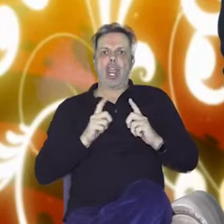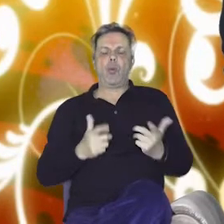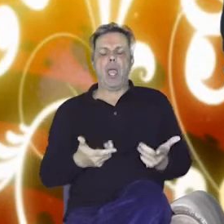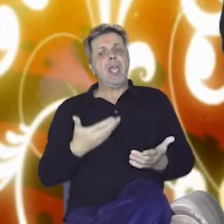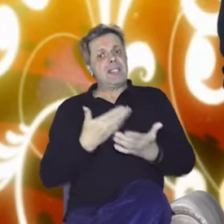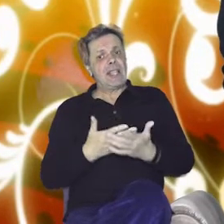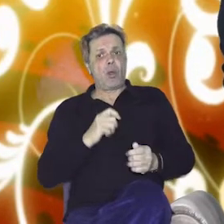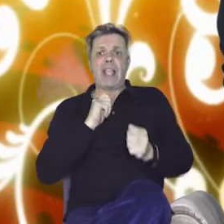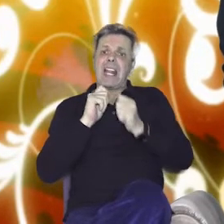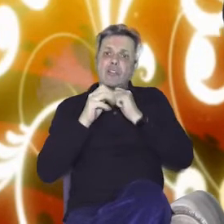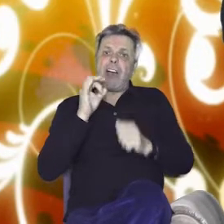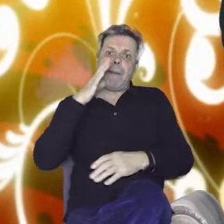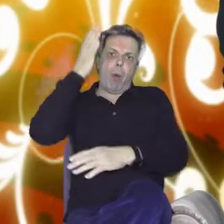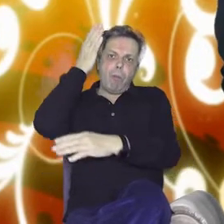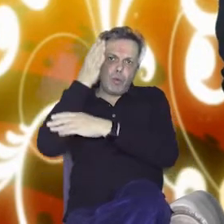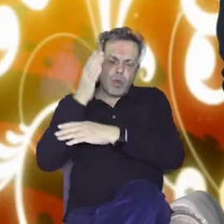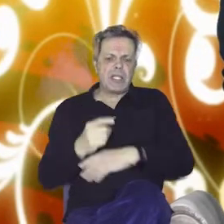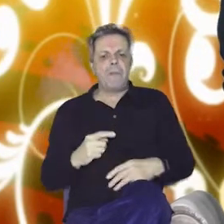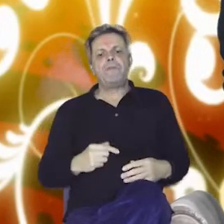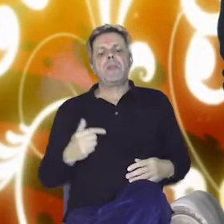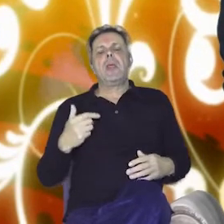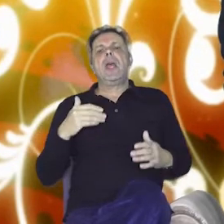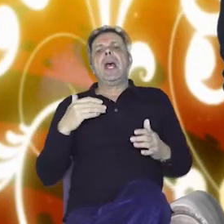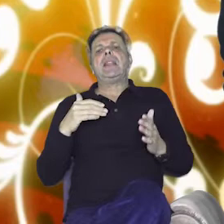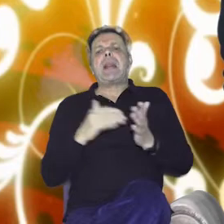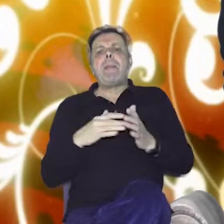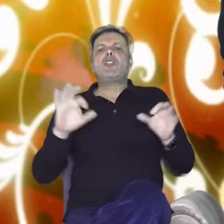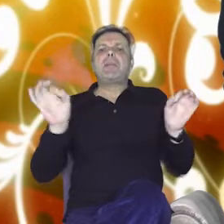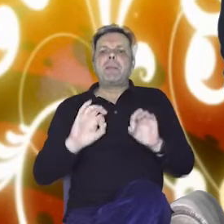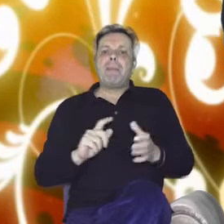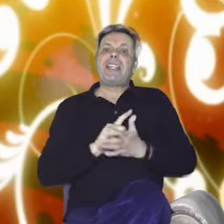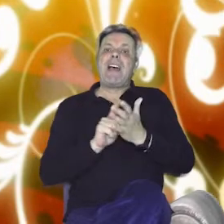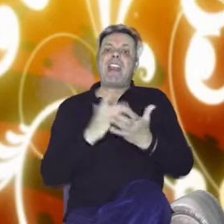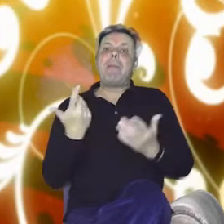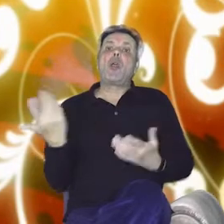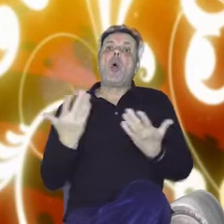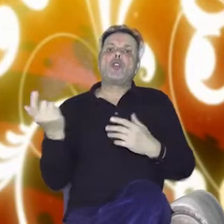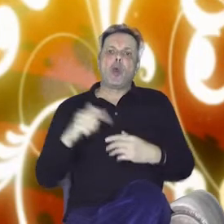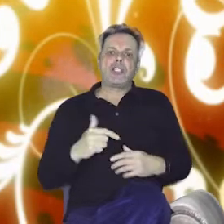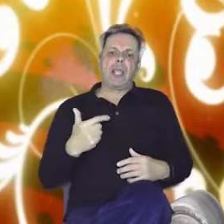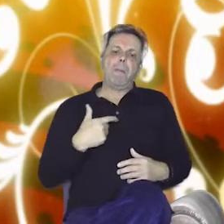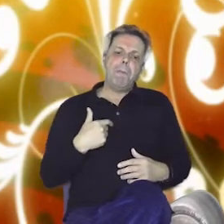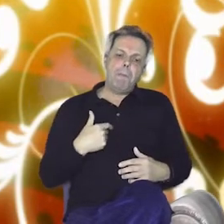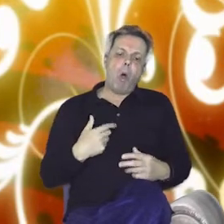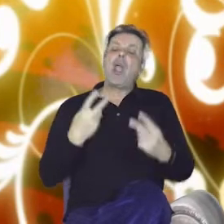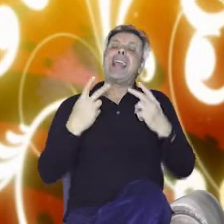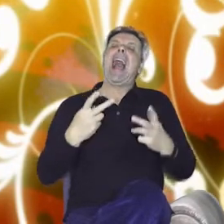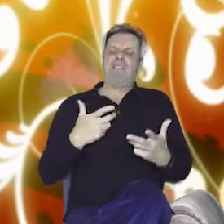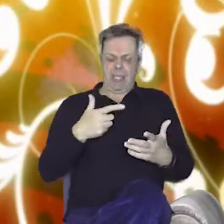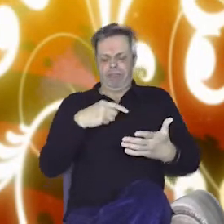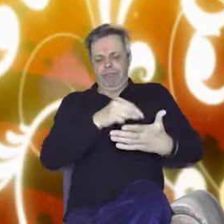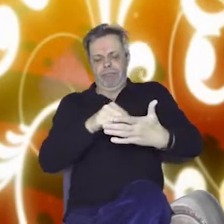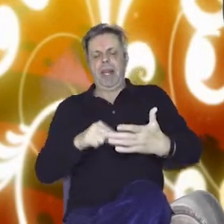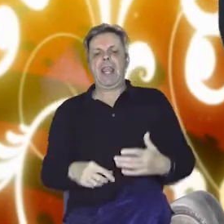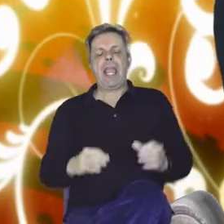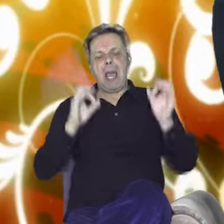o budućnosti, mi se trebamo pripremiti na vrijeme koje dolazi. Ovaj moj lik, moj glavni lik, nažalost